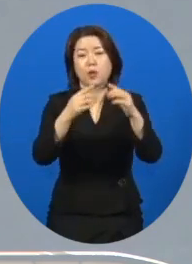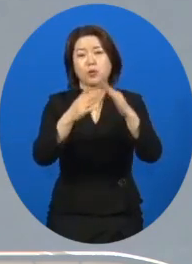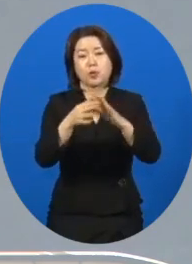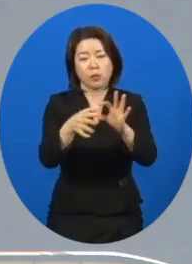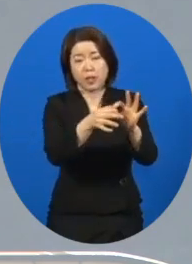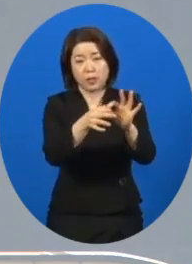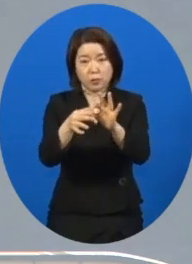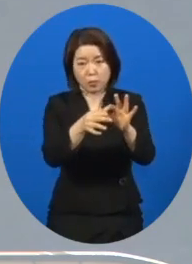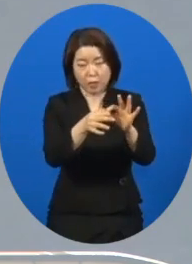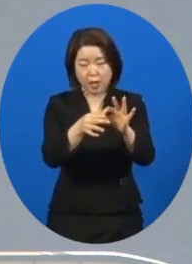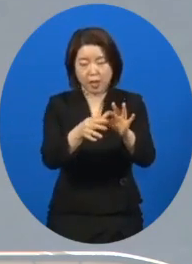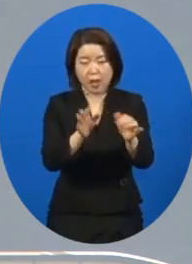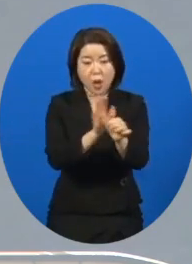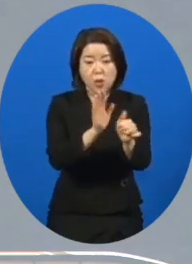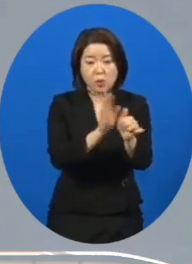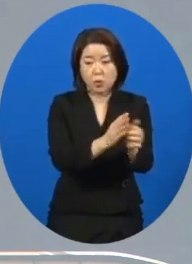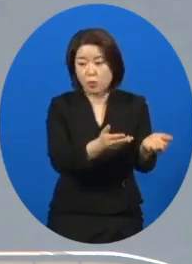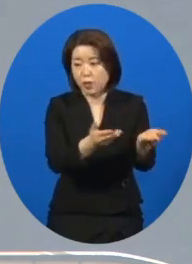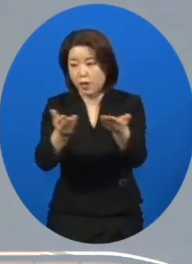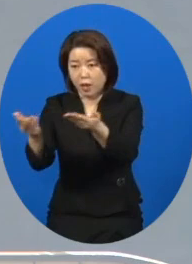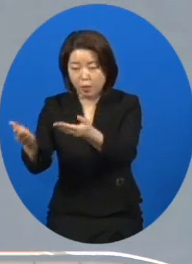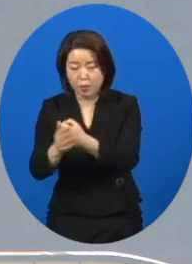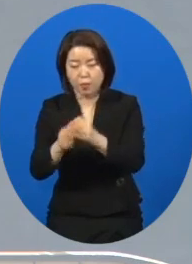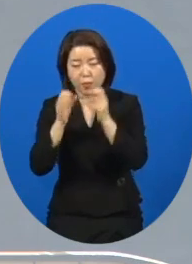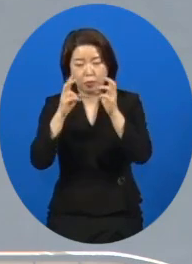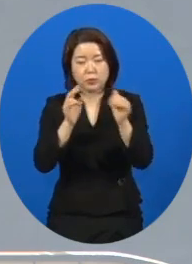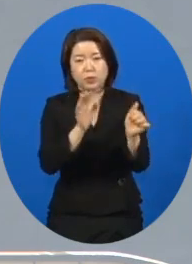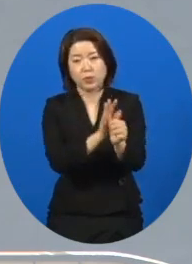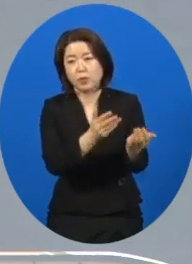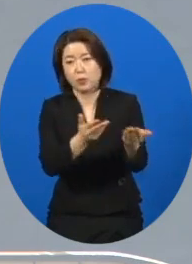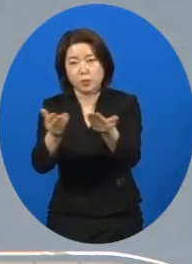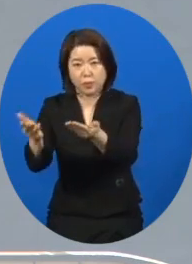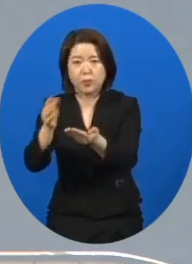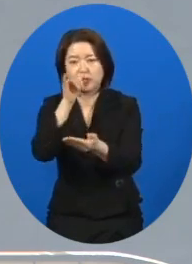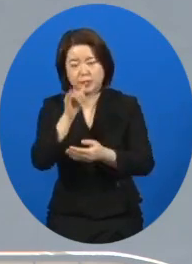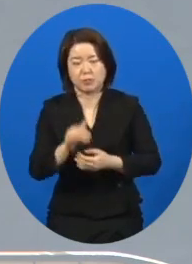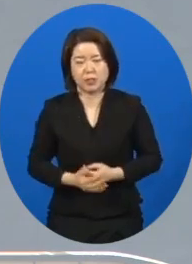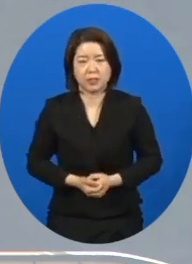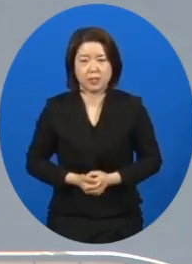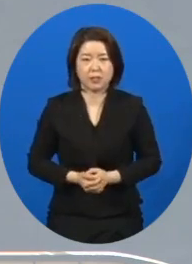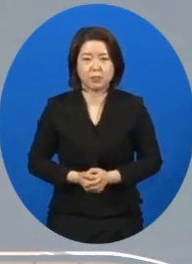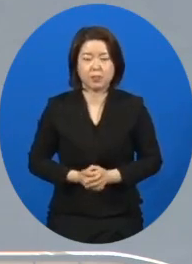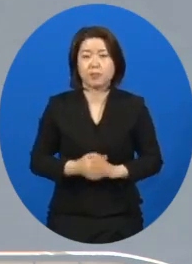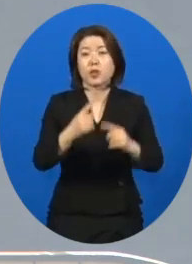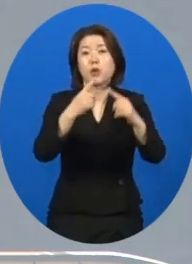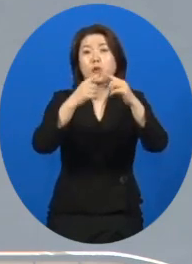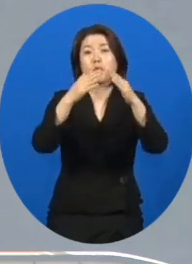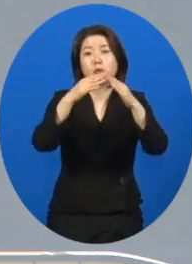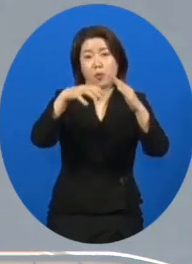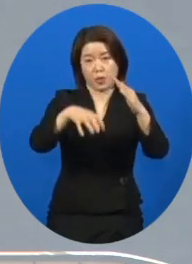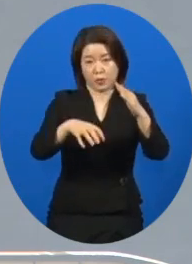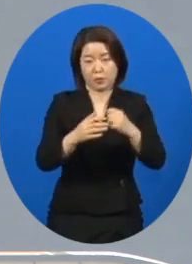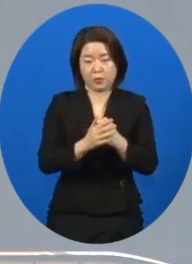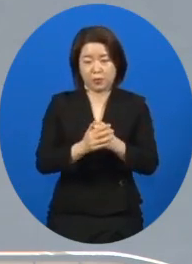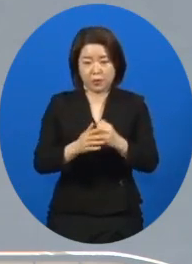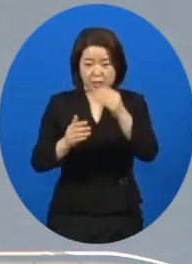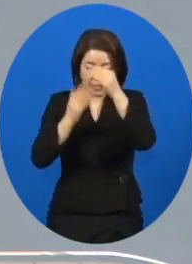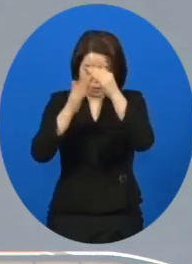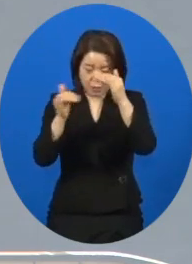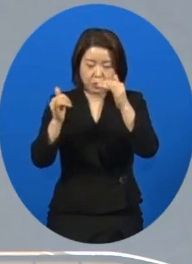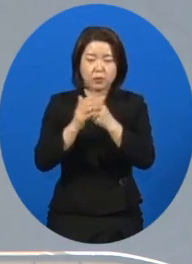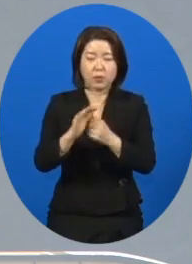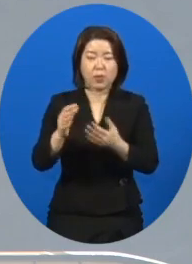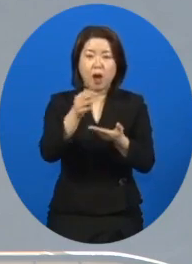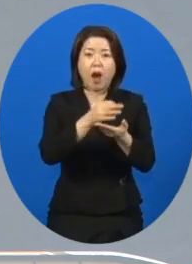통하여 구제하고 돕고 선교하게 하시는 거예요. 교회도 성도들의